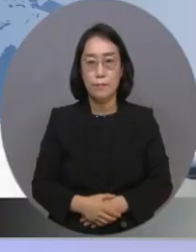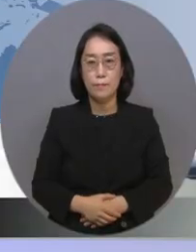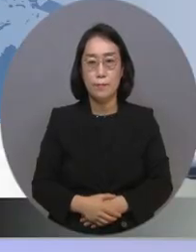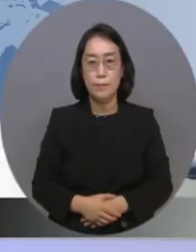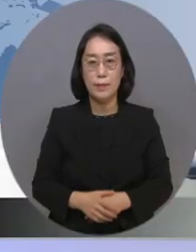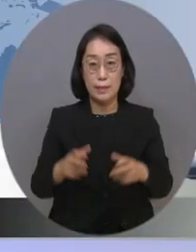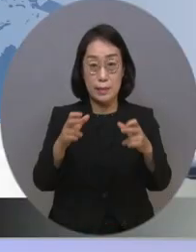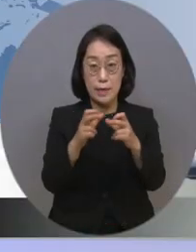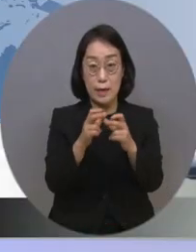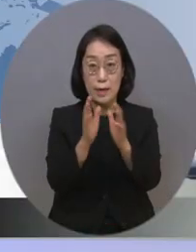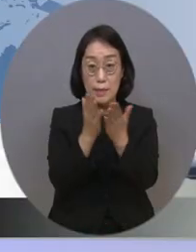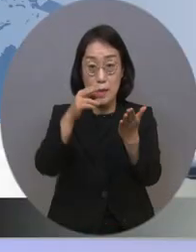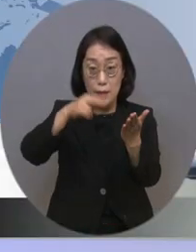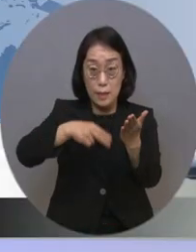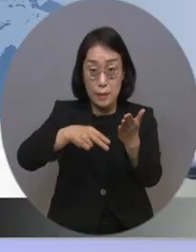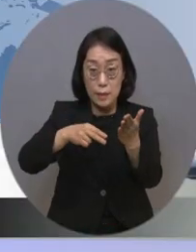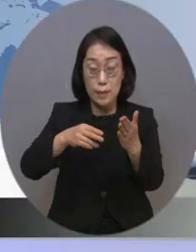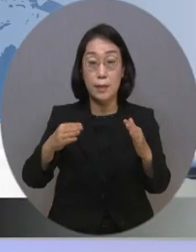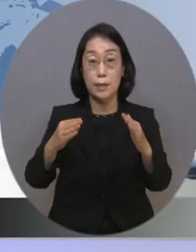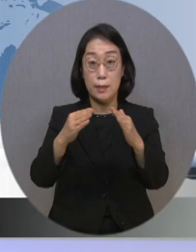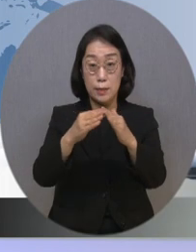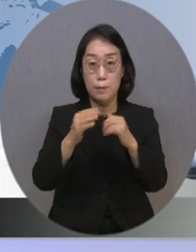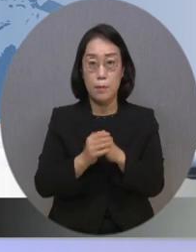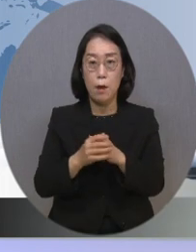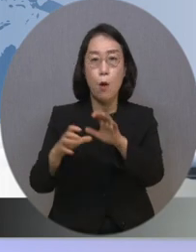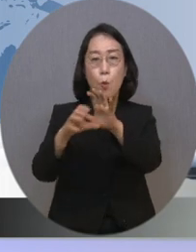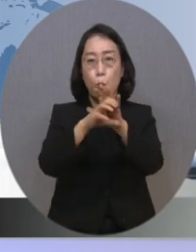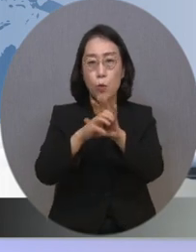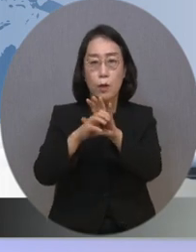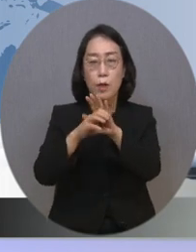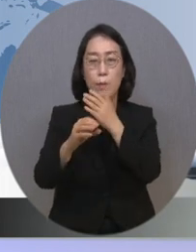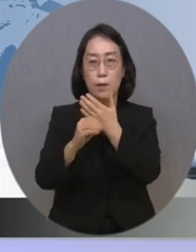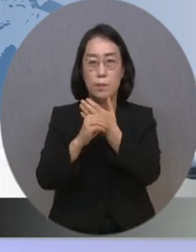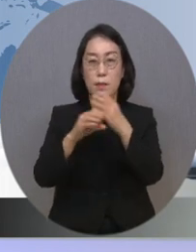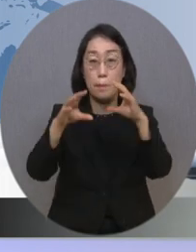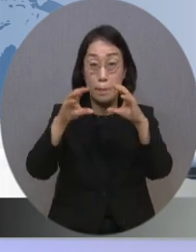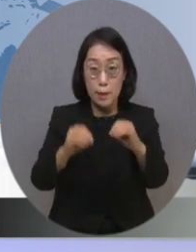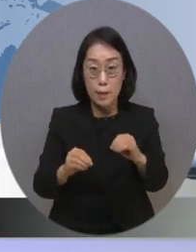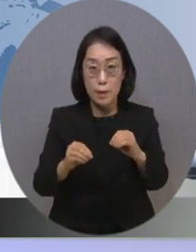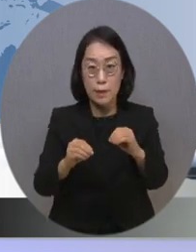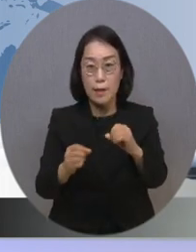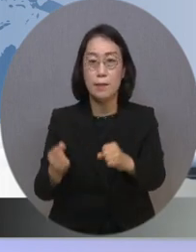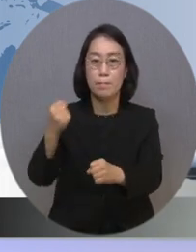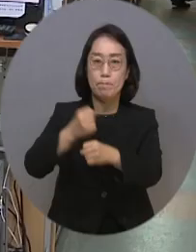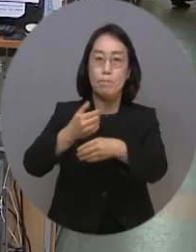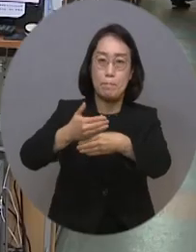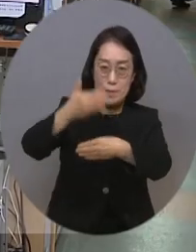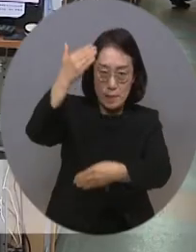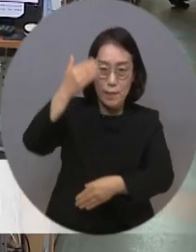국립장애인도서관이 코로나19로 중단됐던 대면 낭독 서비스를 다시 시작합니다.